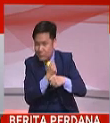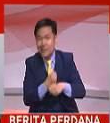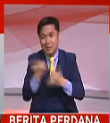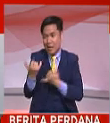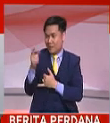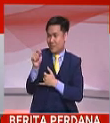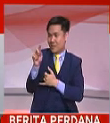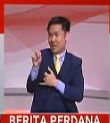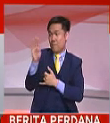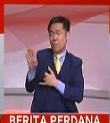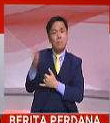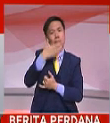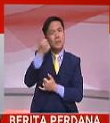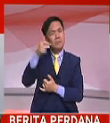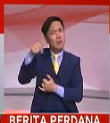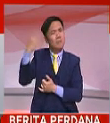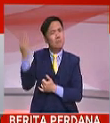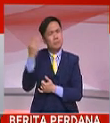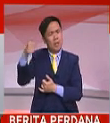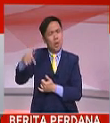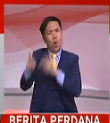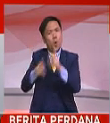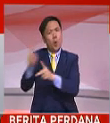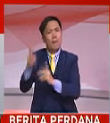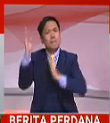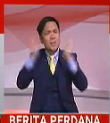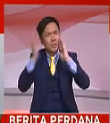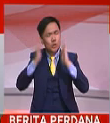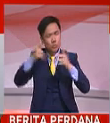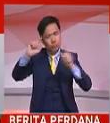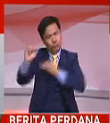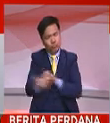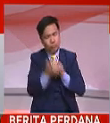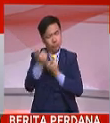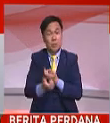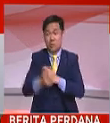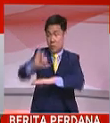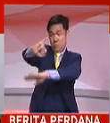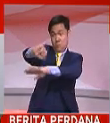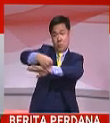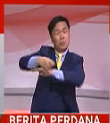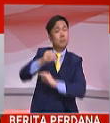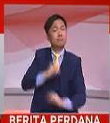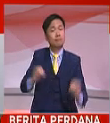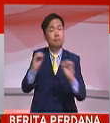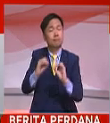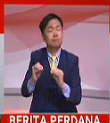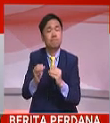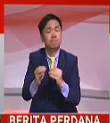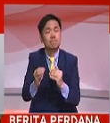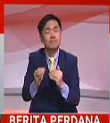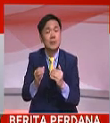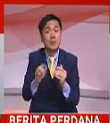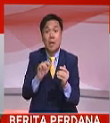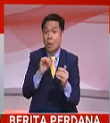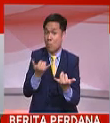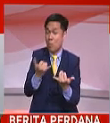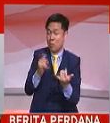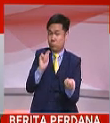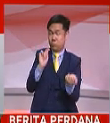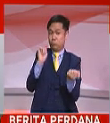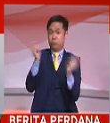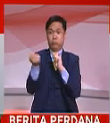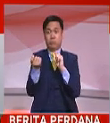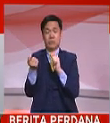memudahkan pemain tempatan dalam pernyataan selama ini justru ketiadaan pemain impor memberi dimensi yang berbeda untuk pasukan